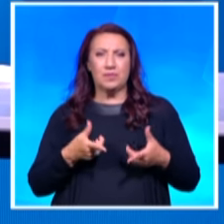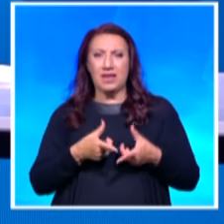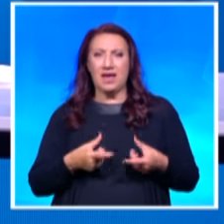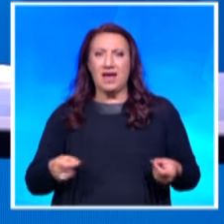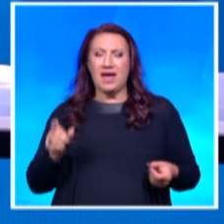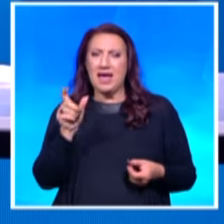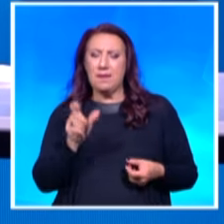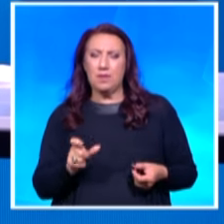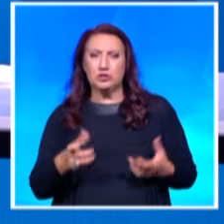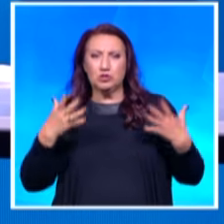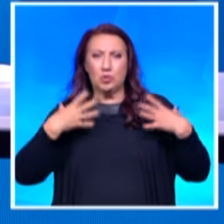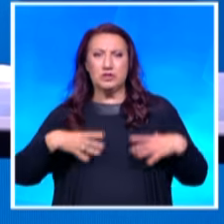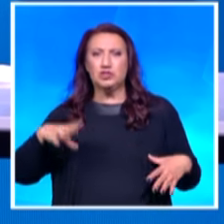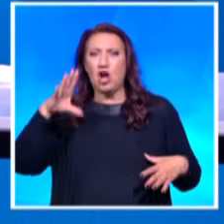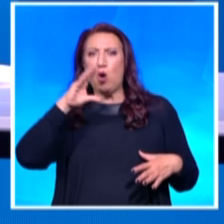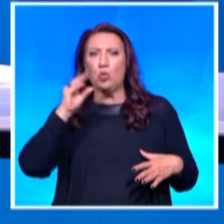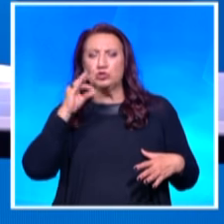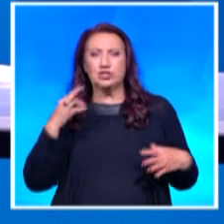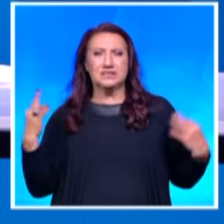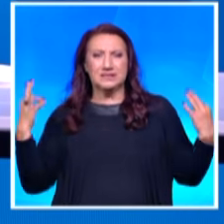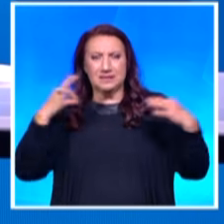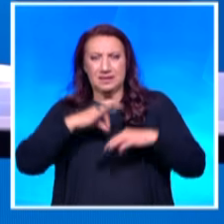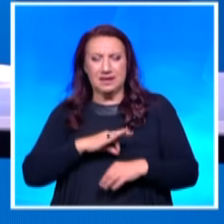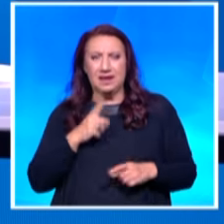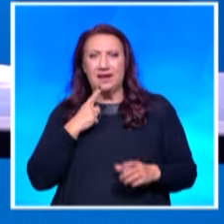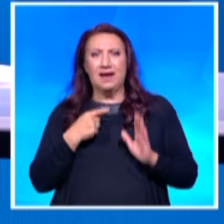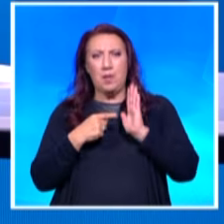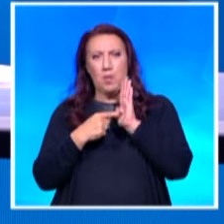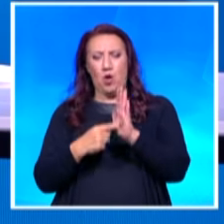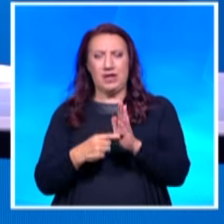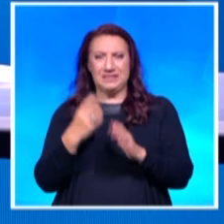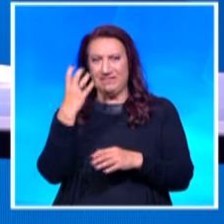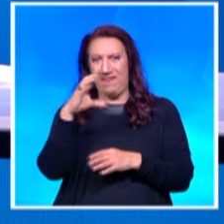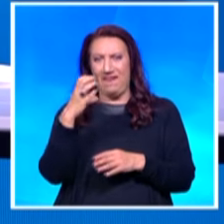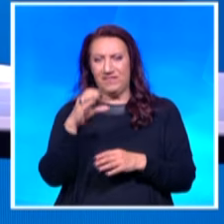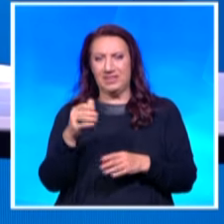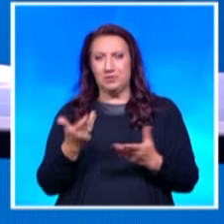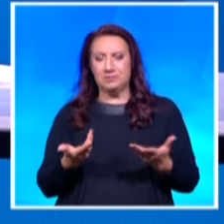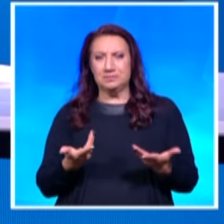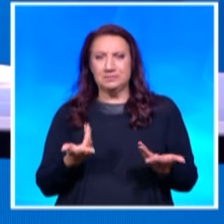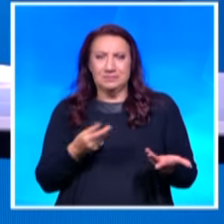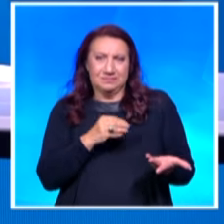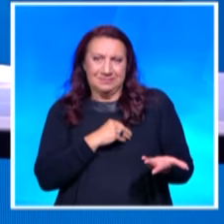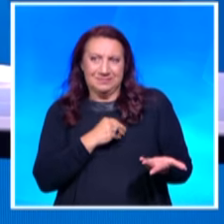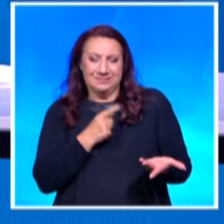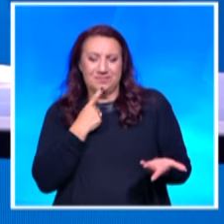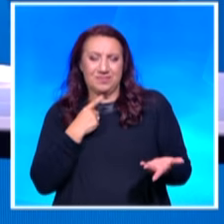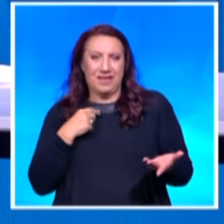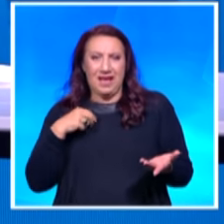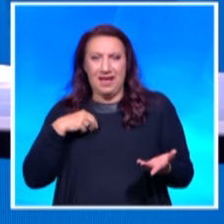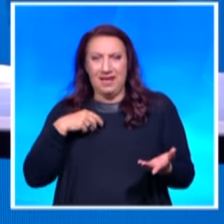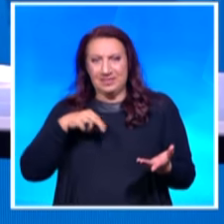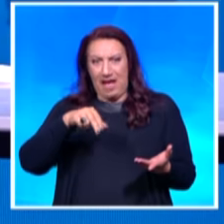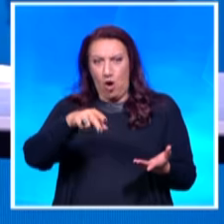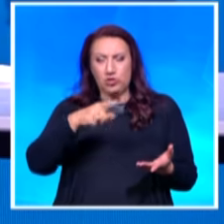в социалните мрежи и да печели популярност. Какво е усещането да се разхождаш по улиците на Токио като куче?